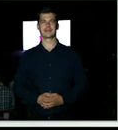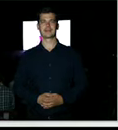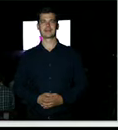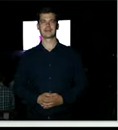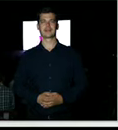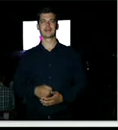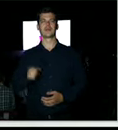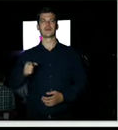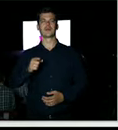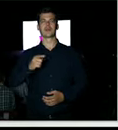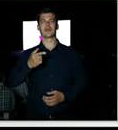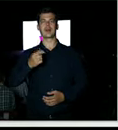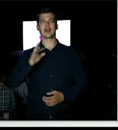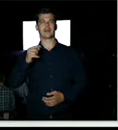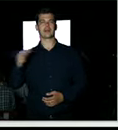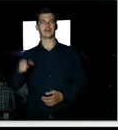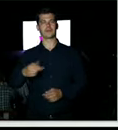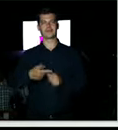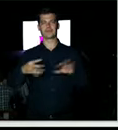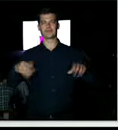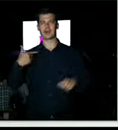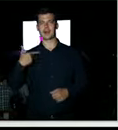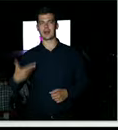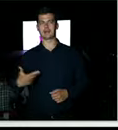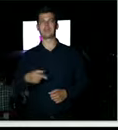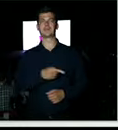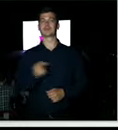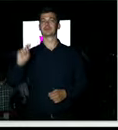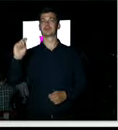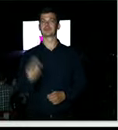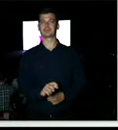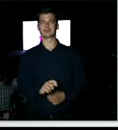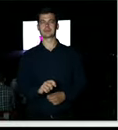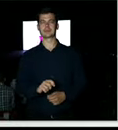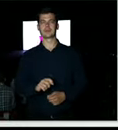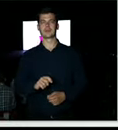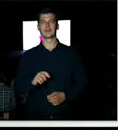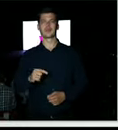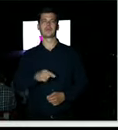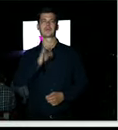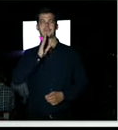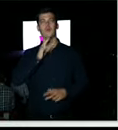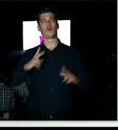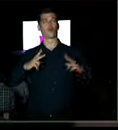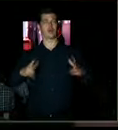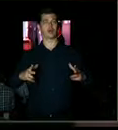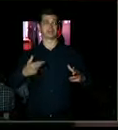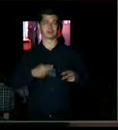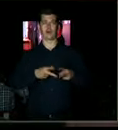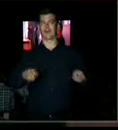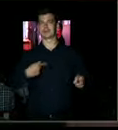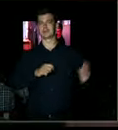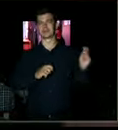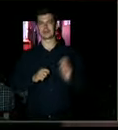Iwona Decel, Reda, 29 lat. Przyjechałam tutaj na mój wymarzony urlop. Wszyscy